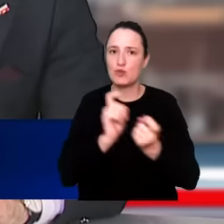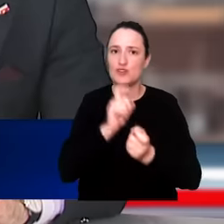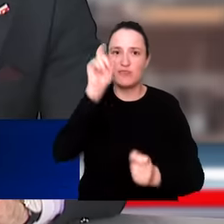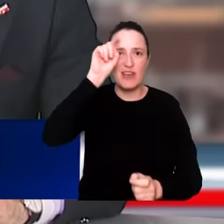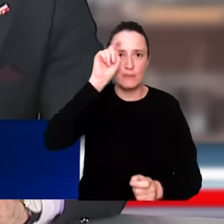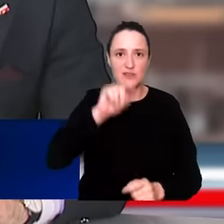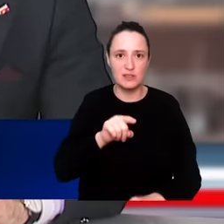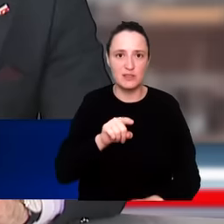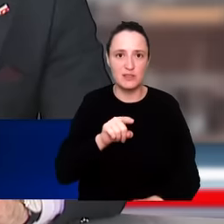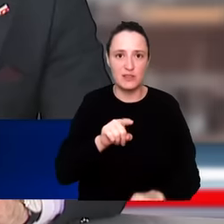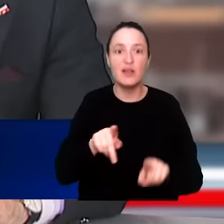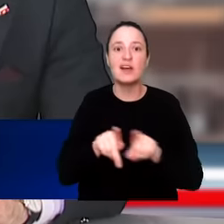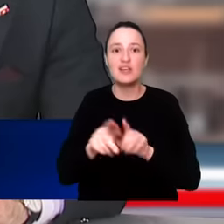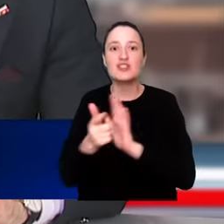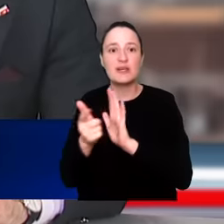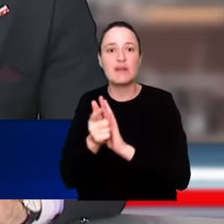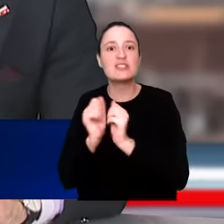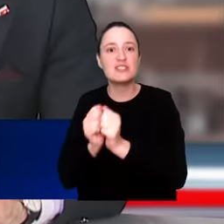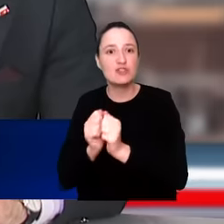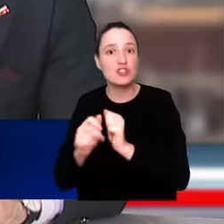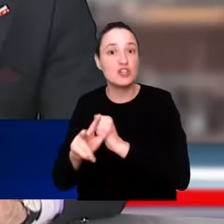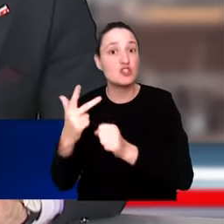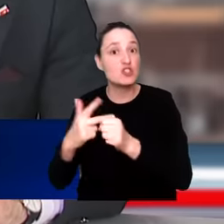tylko 17 września 1939